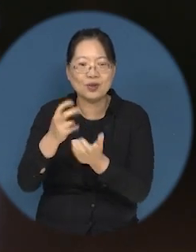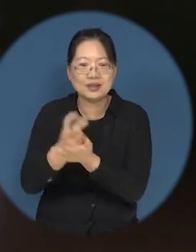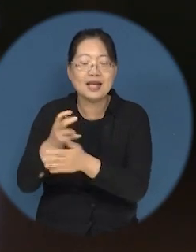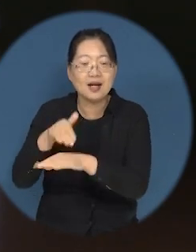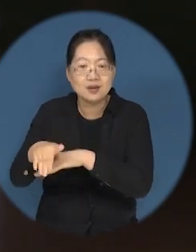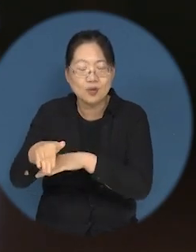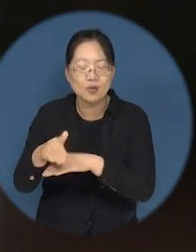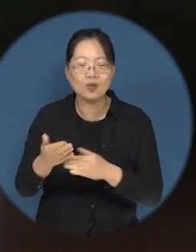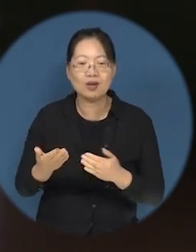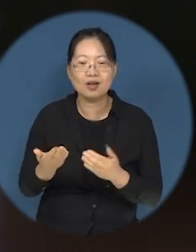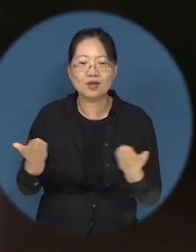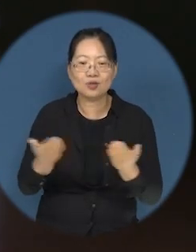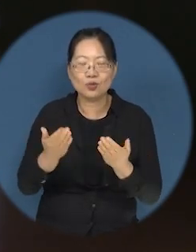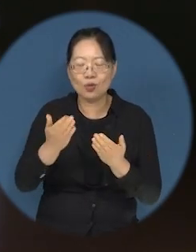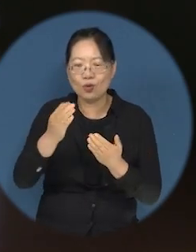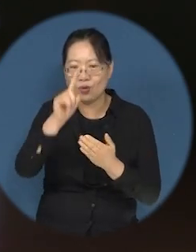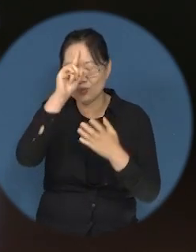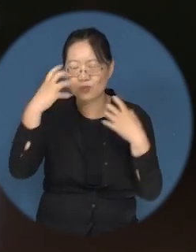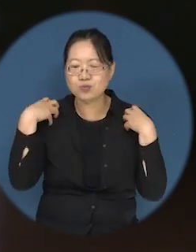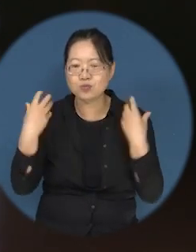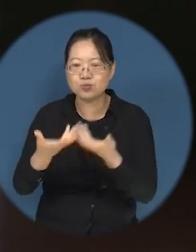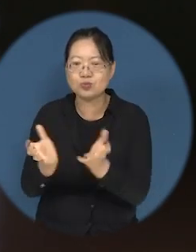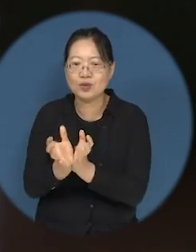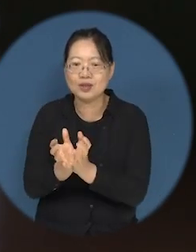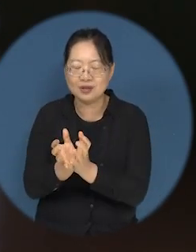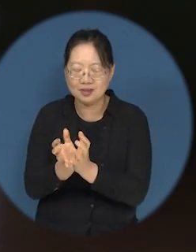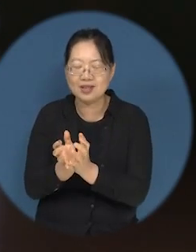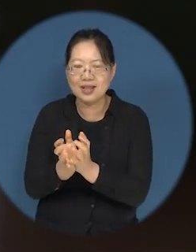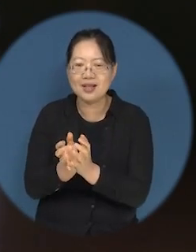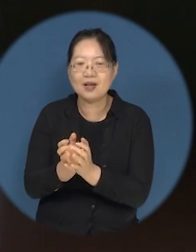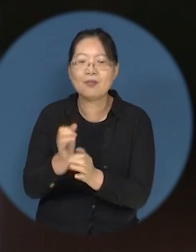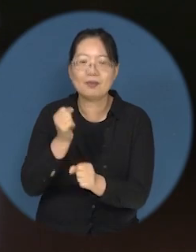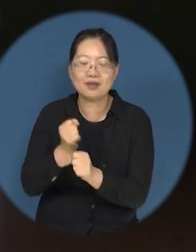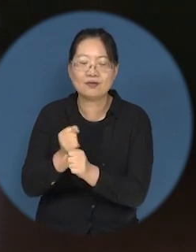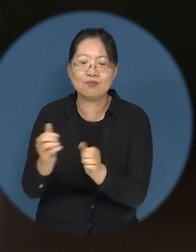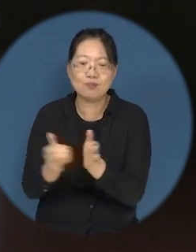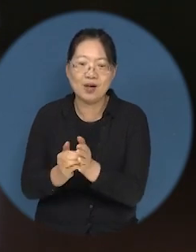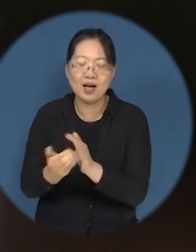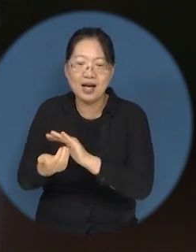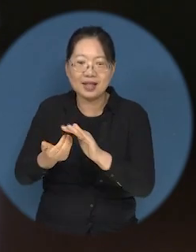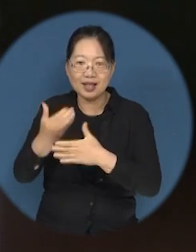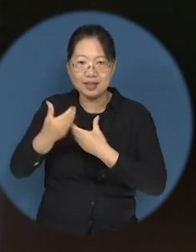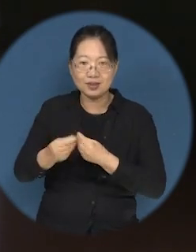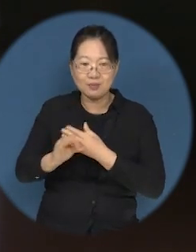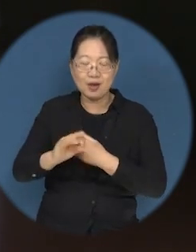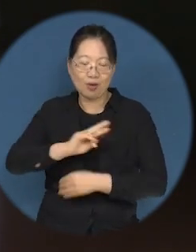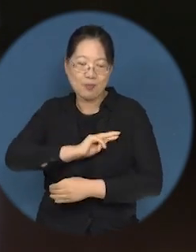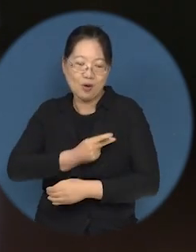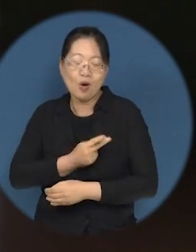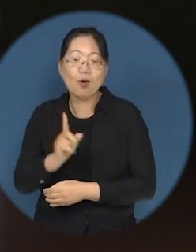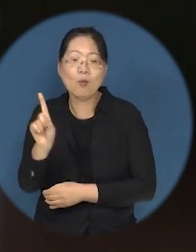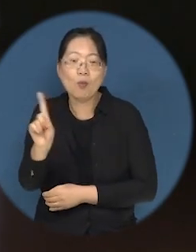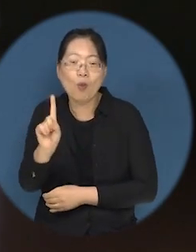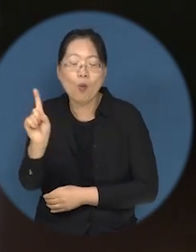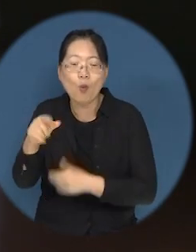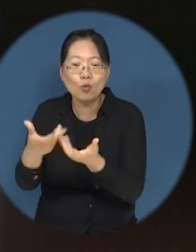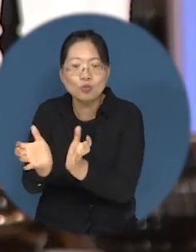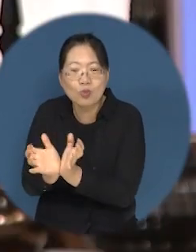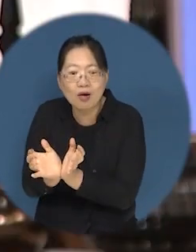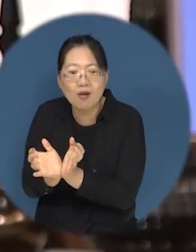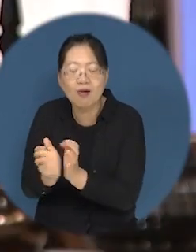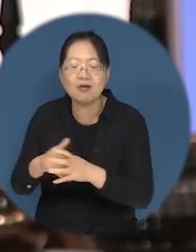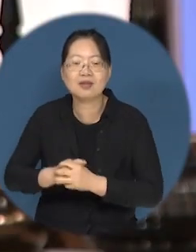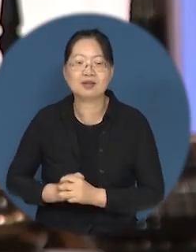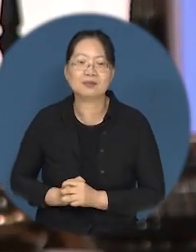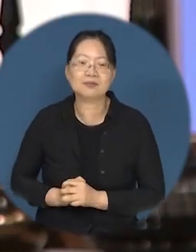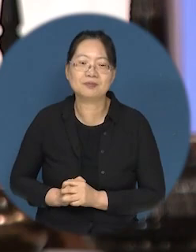예. 노동부에서 이제 그 시행하고 있는 제도인데요. 예. 아까 예를 들어서 명함을 만약에 어떤 그룹에서